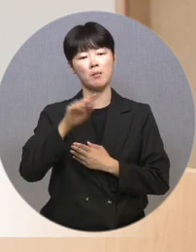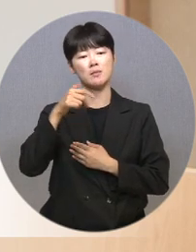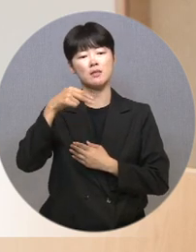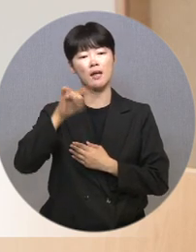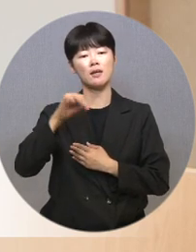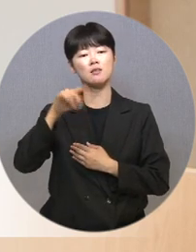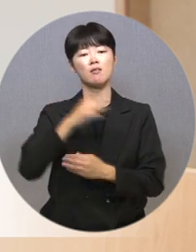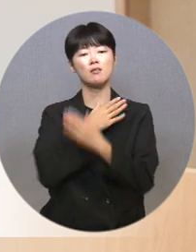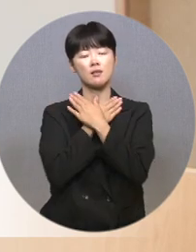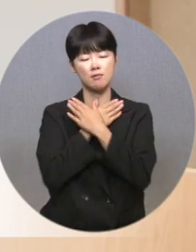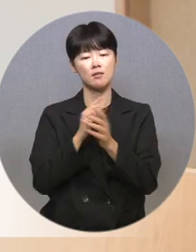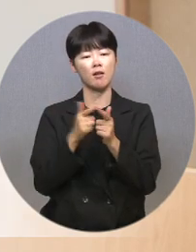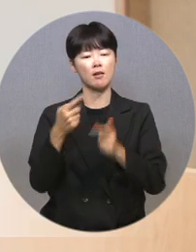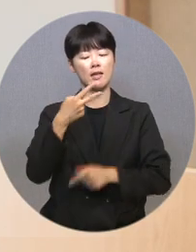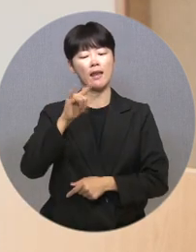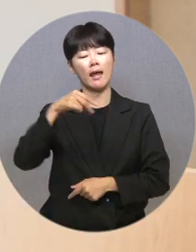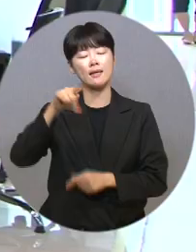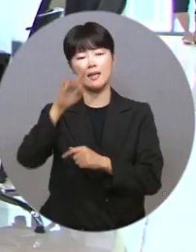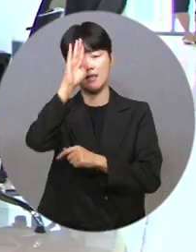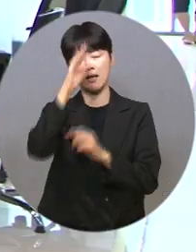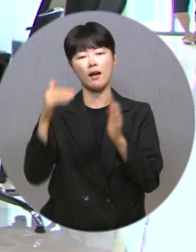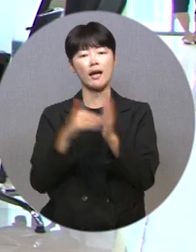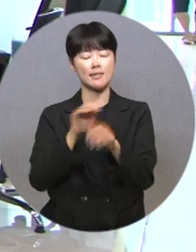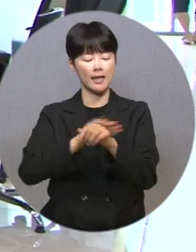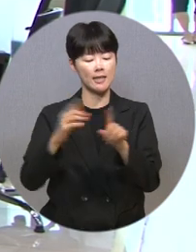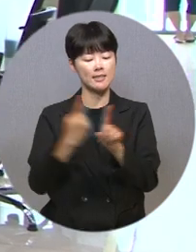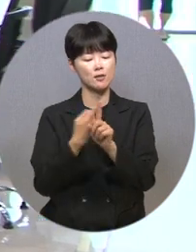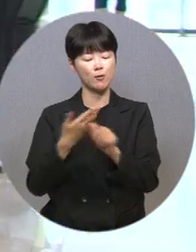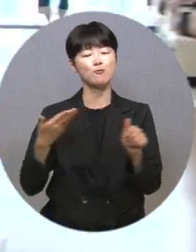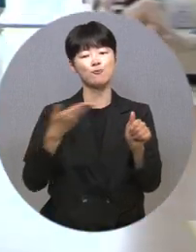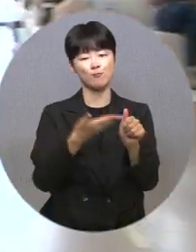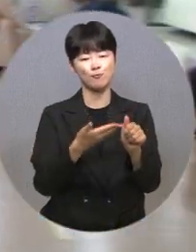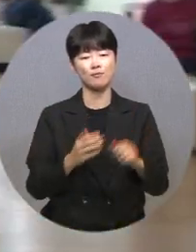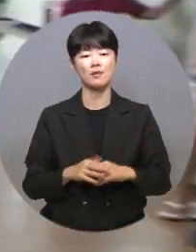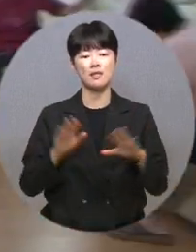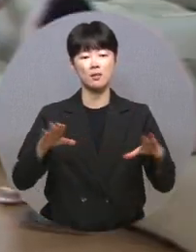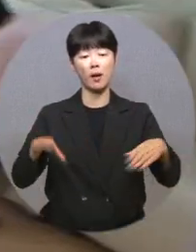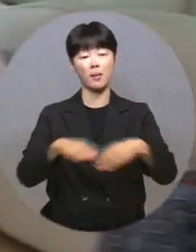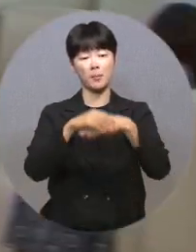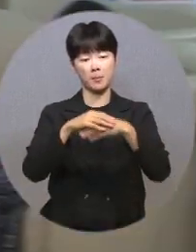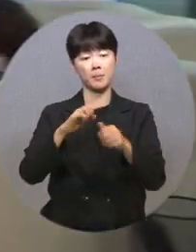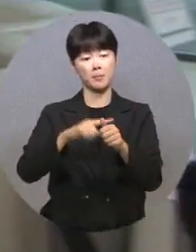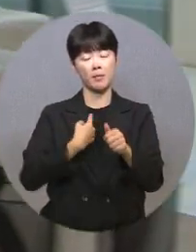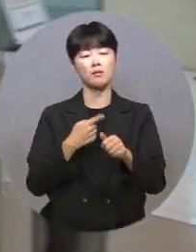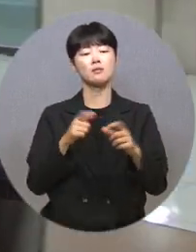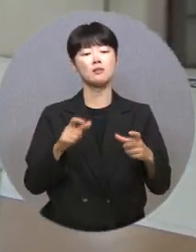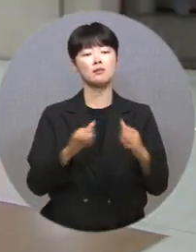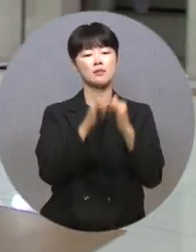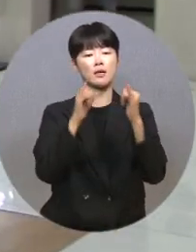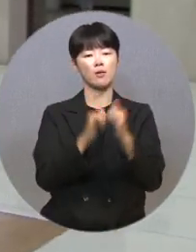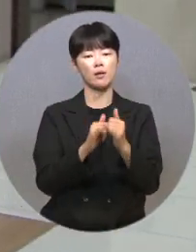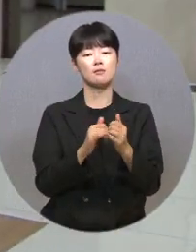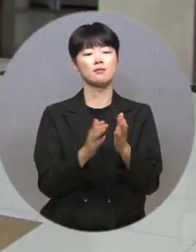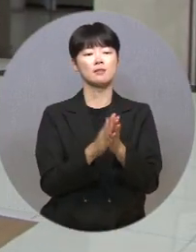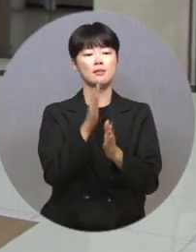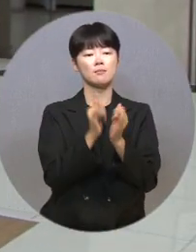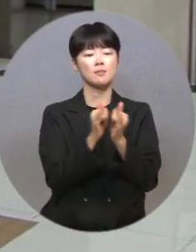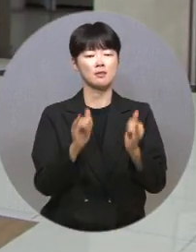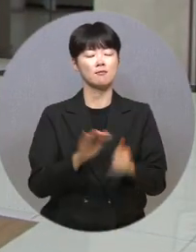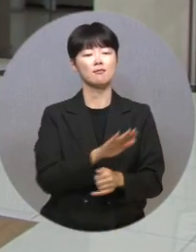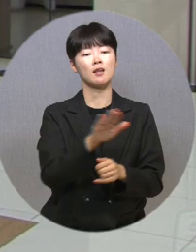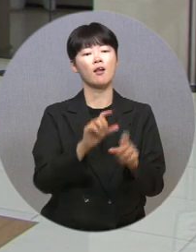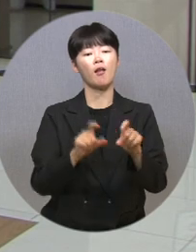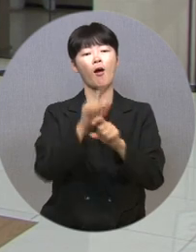잘 치료해드리도록 하겠습니다. 본 협약을 통해 지역사회의 시민들이 한층 더 높은 의료